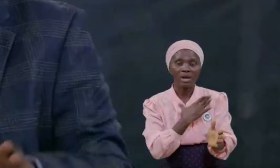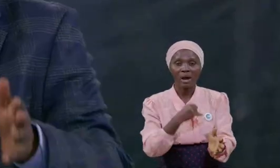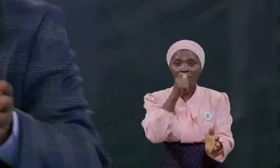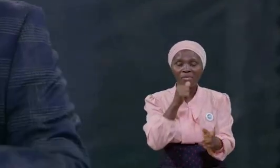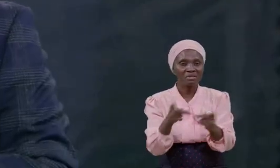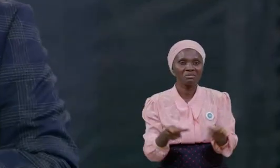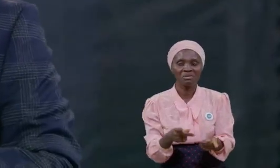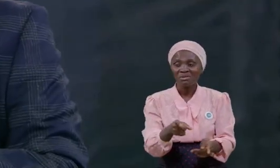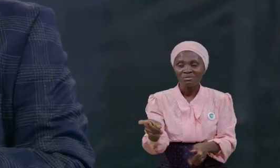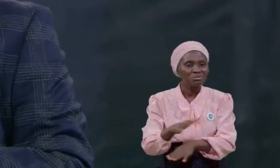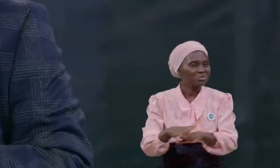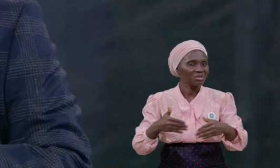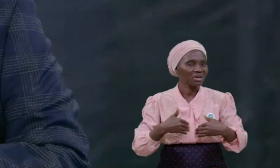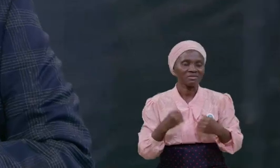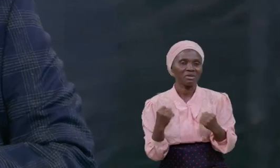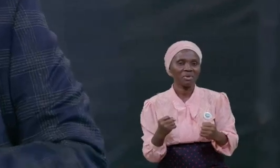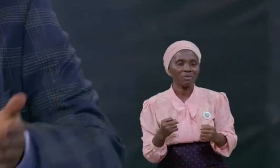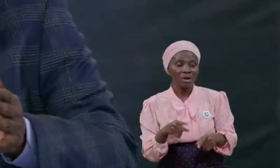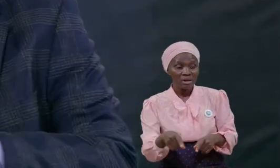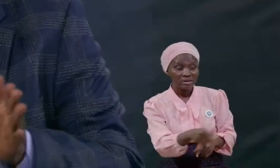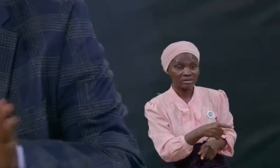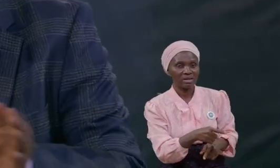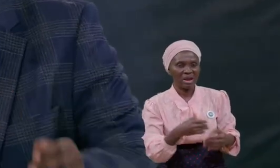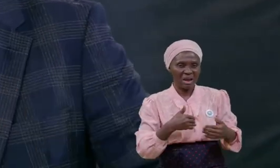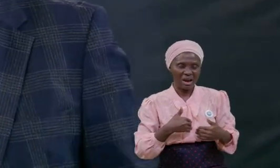piété, mais renient la force.